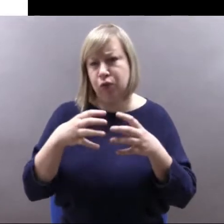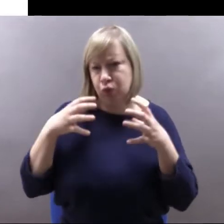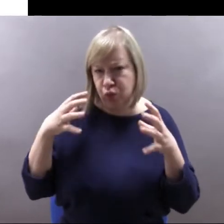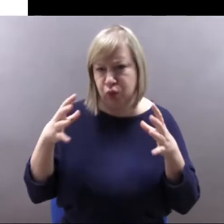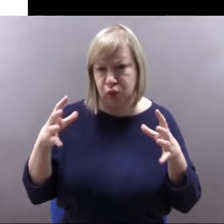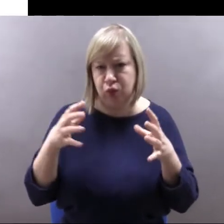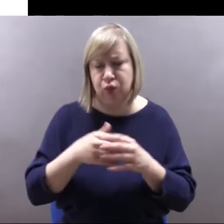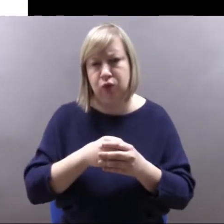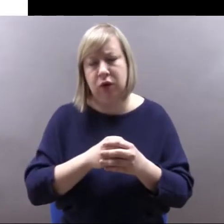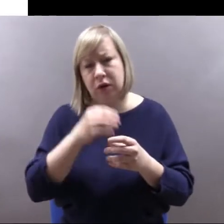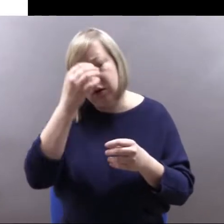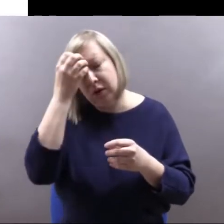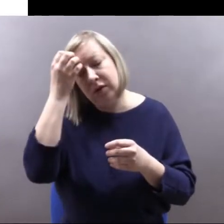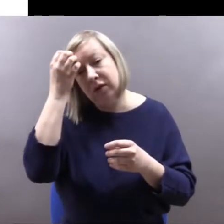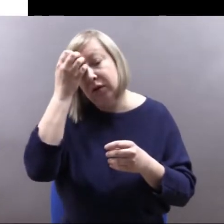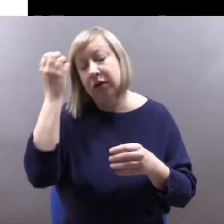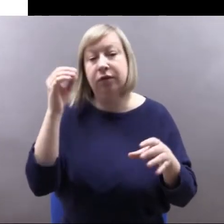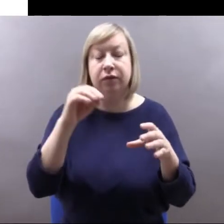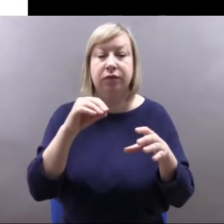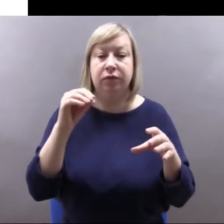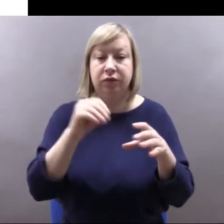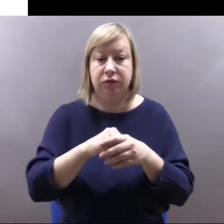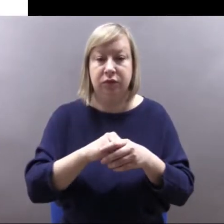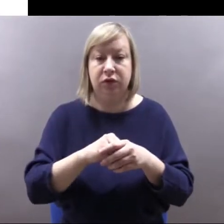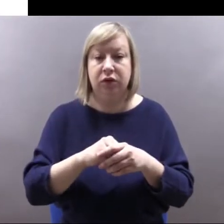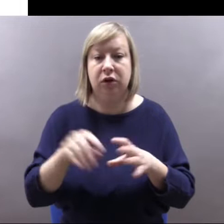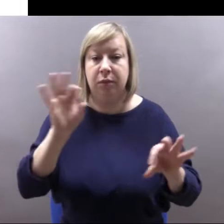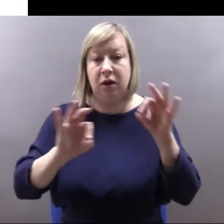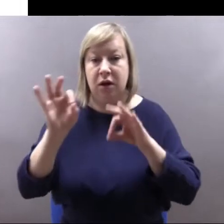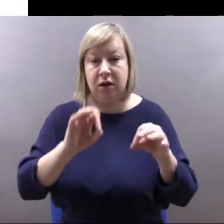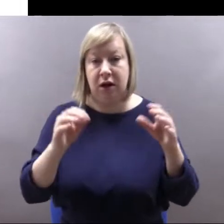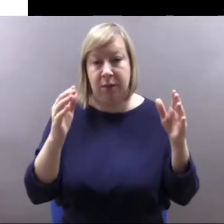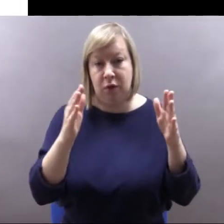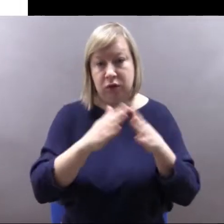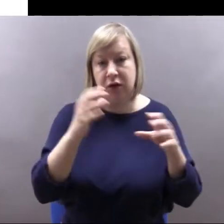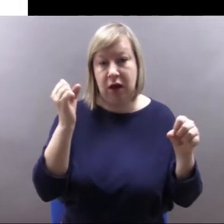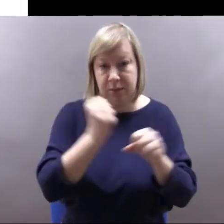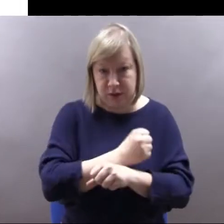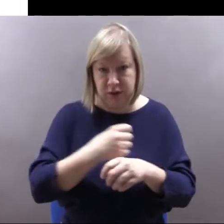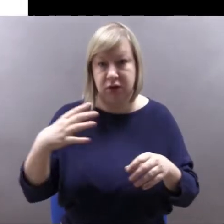To była pierwsza w ogóle w historii Muzeum Warszawy taka powojenna inwestycja.